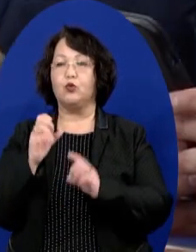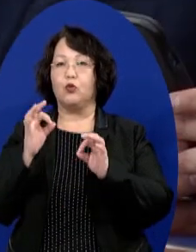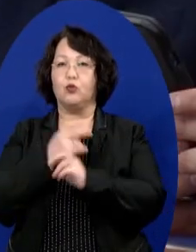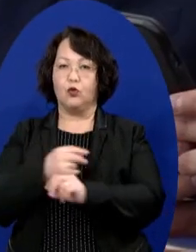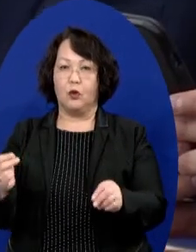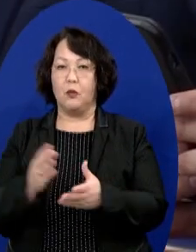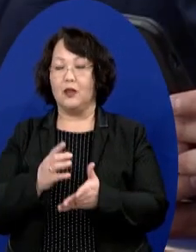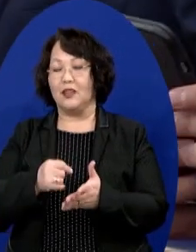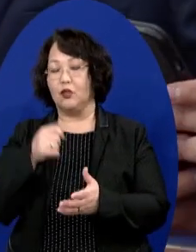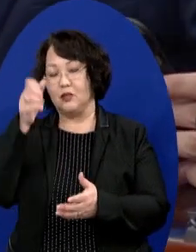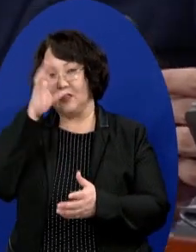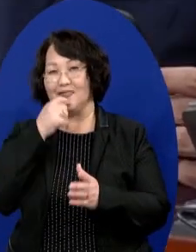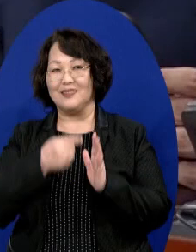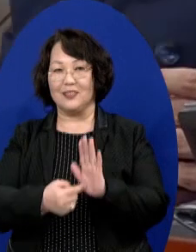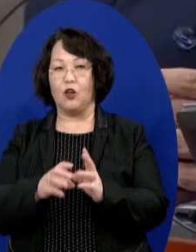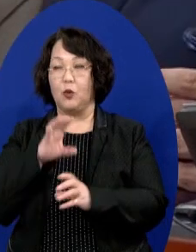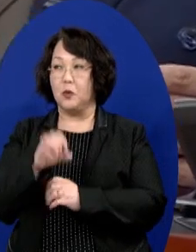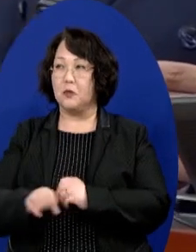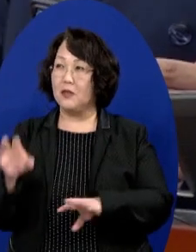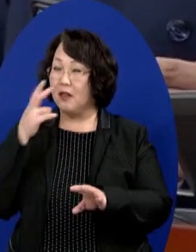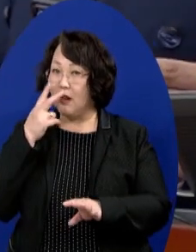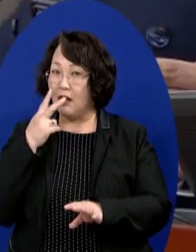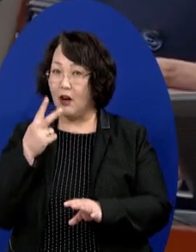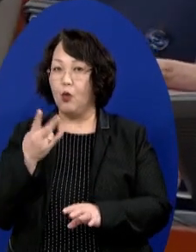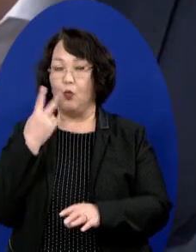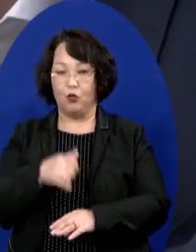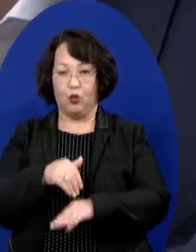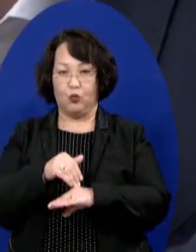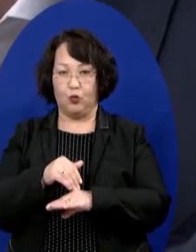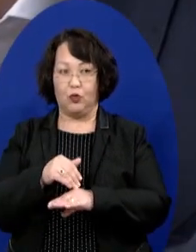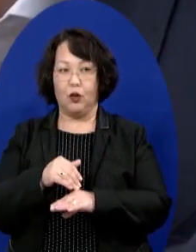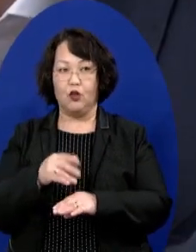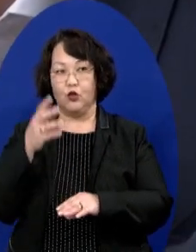байна. За харамсалтай нь олон улсын нөхцөл байдал үн докторжуулахад төр оролцохоос өөр